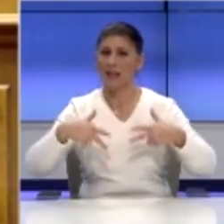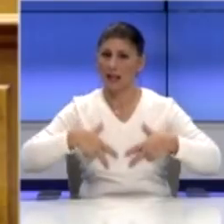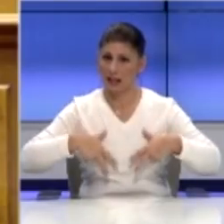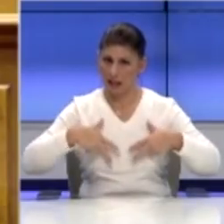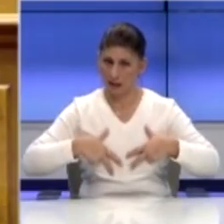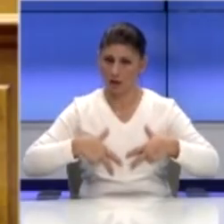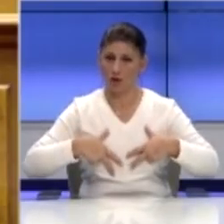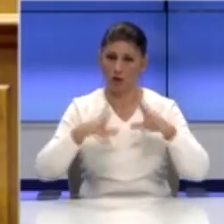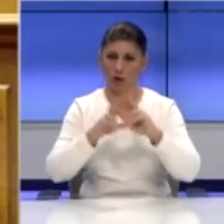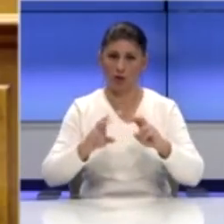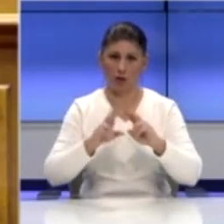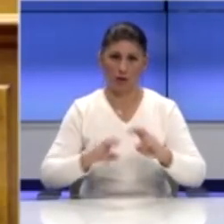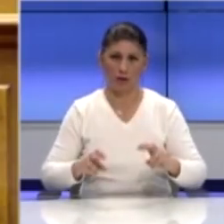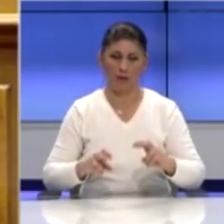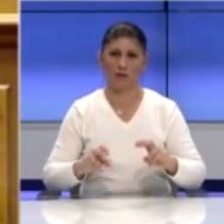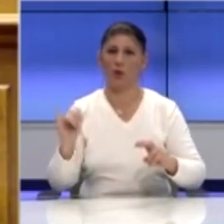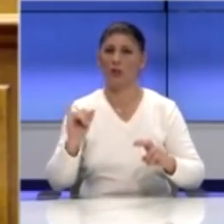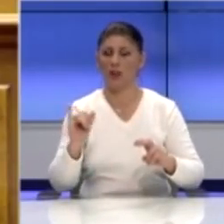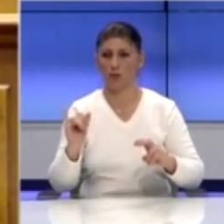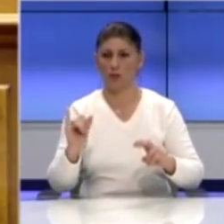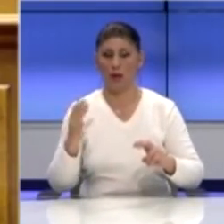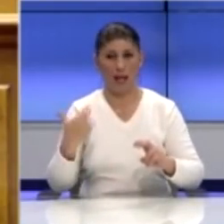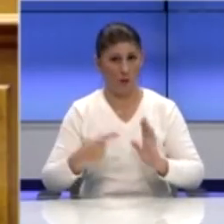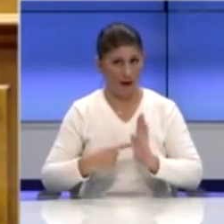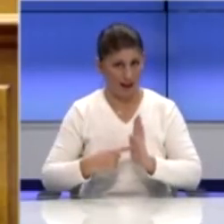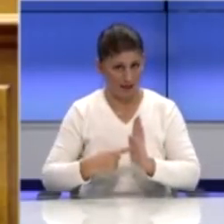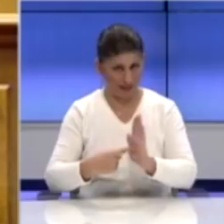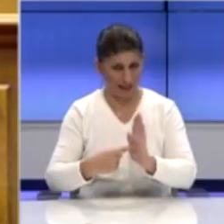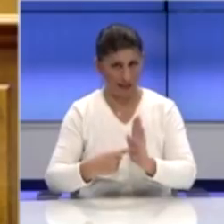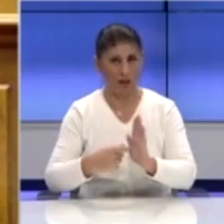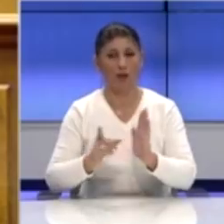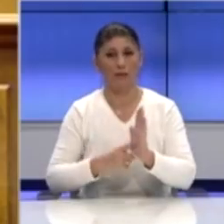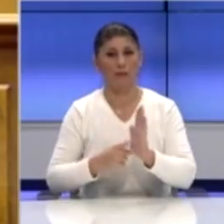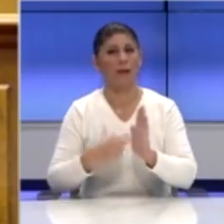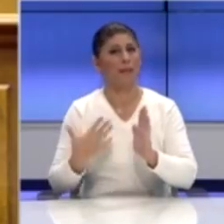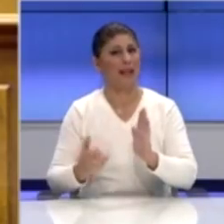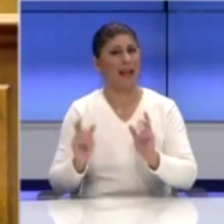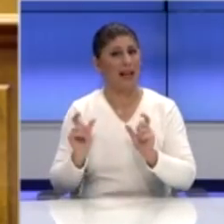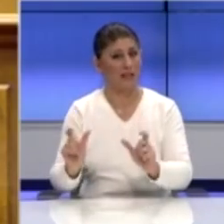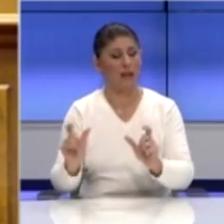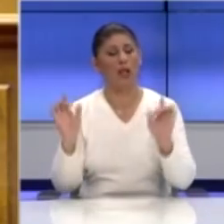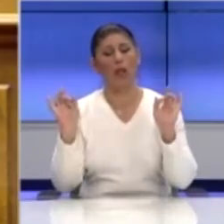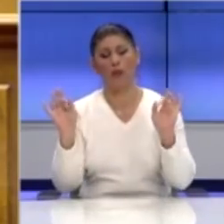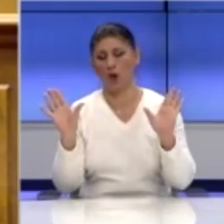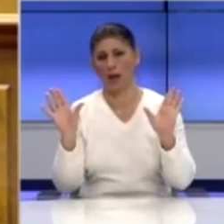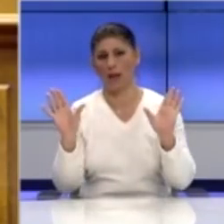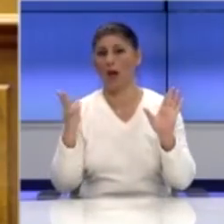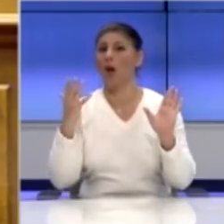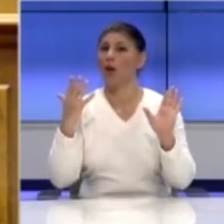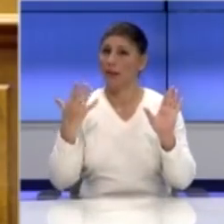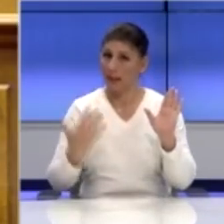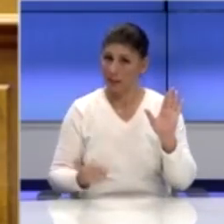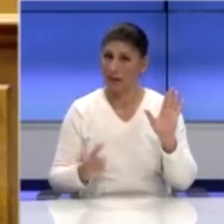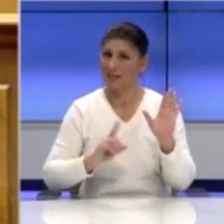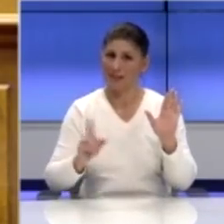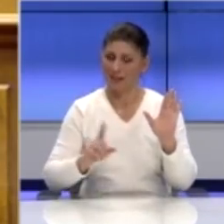κρατών και των ερευνητικών τους Ινστιτούτων. Έχουμε αναδείξει ότι πρέπει να είναι και ασφαλή και δωρεάν, ότι η ύπαρξή